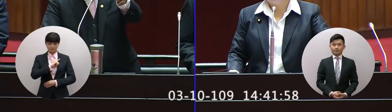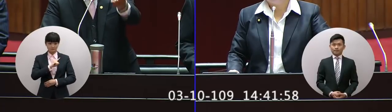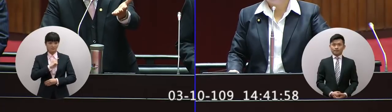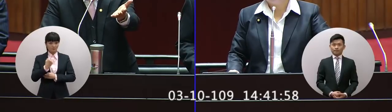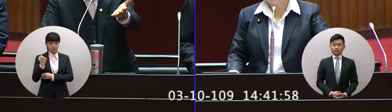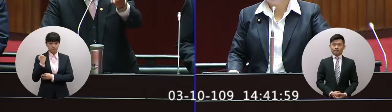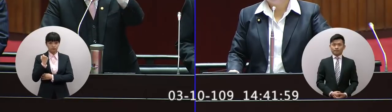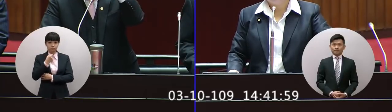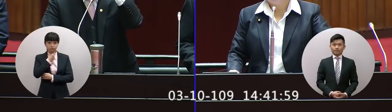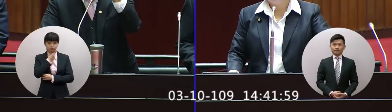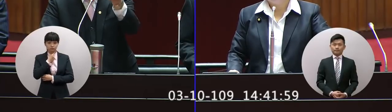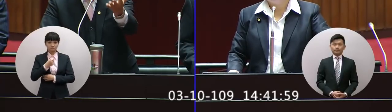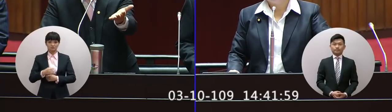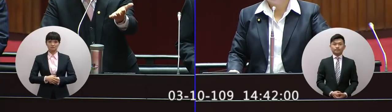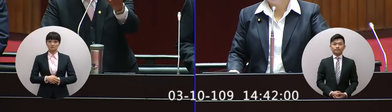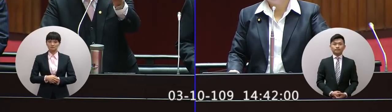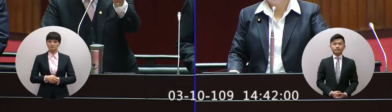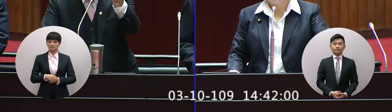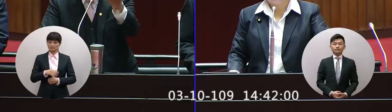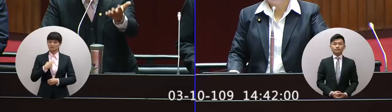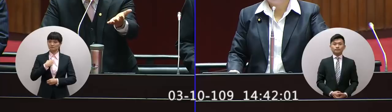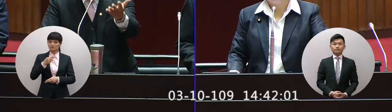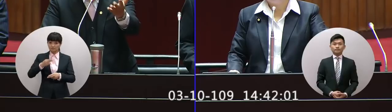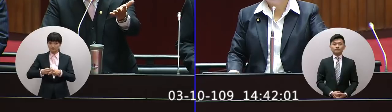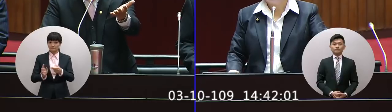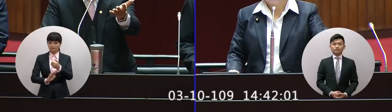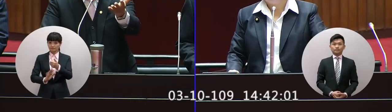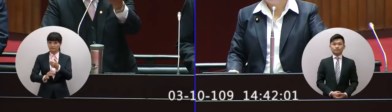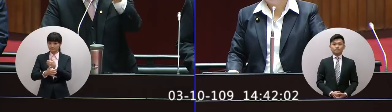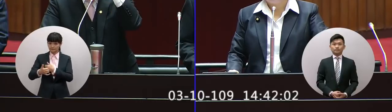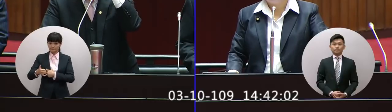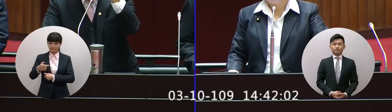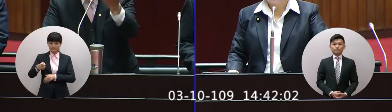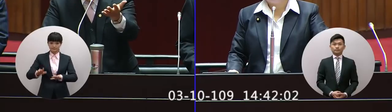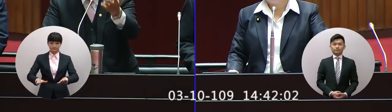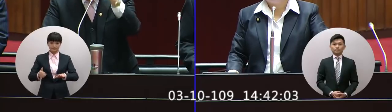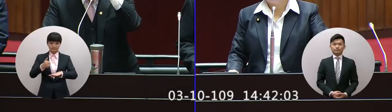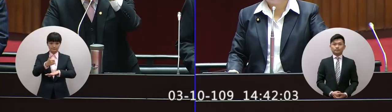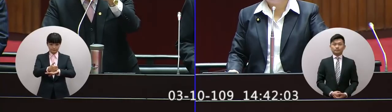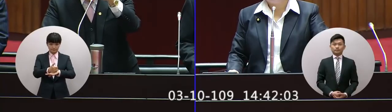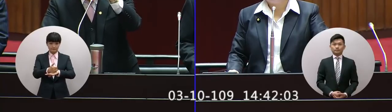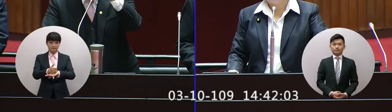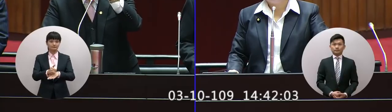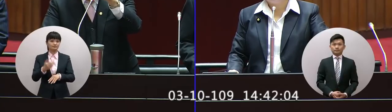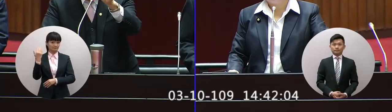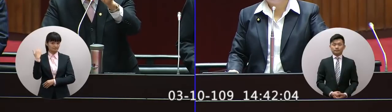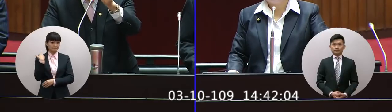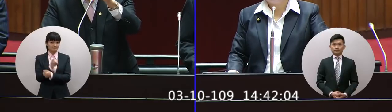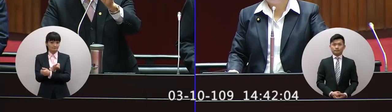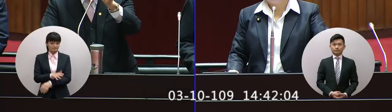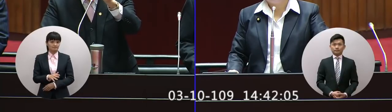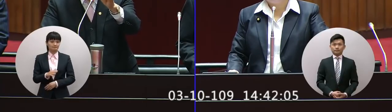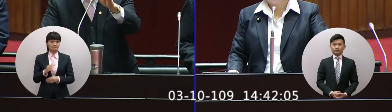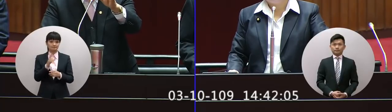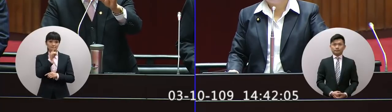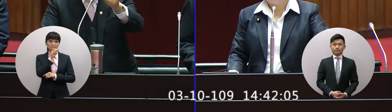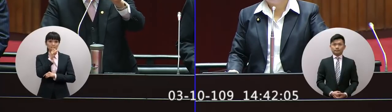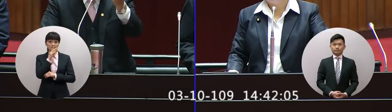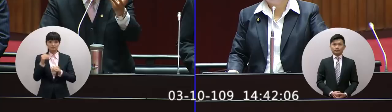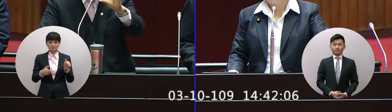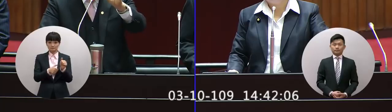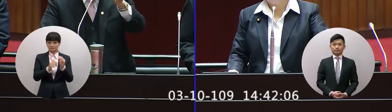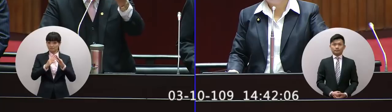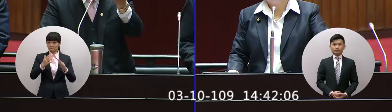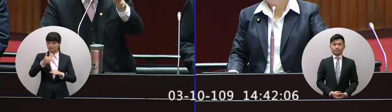信委员现在列席国，出席国会殿堂，同时又当过台中市副市